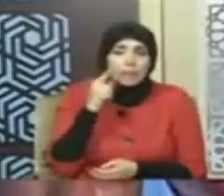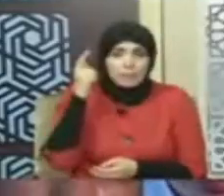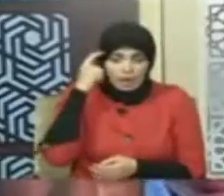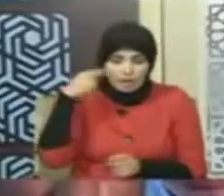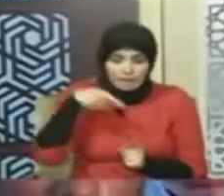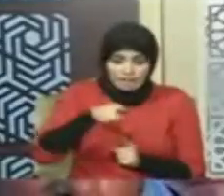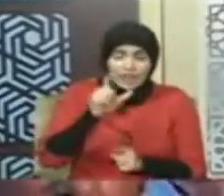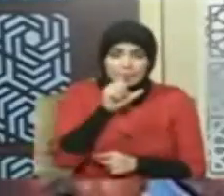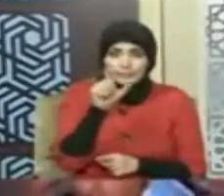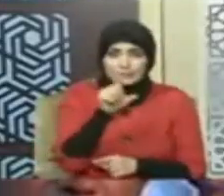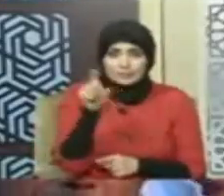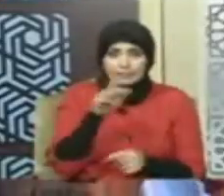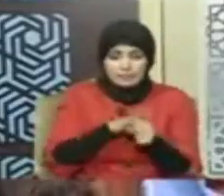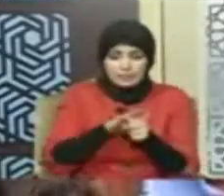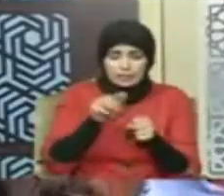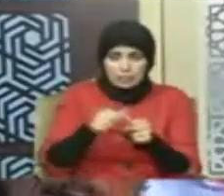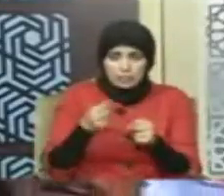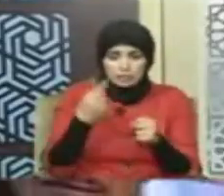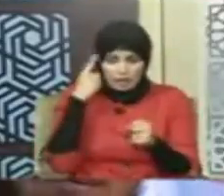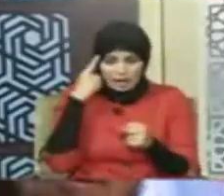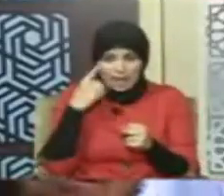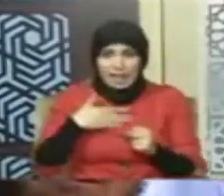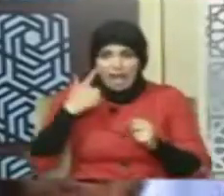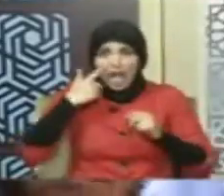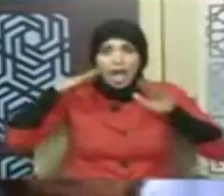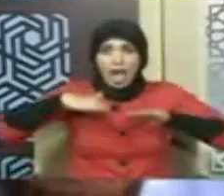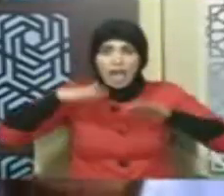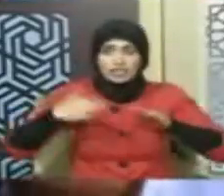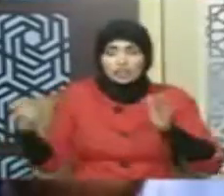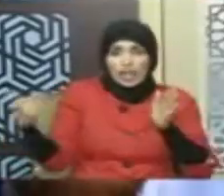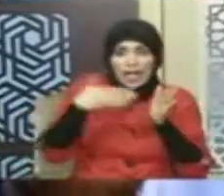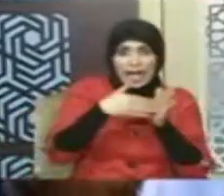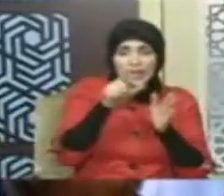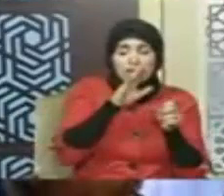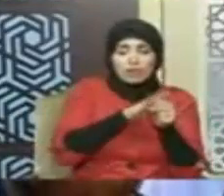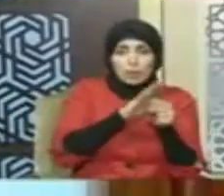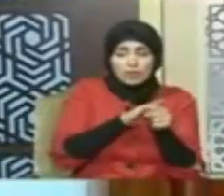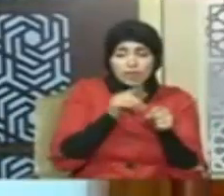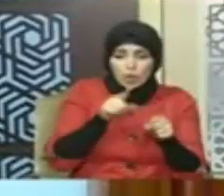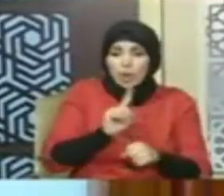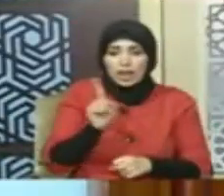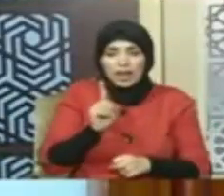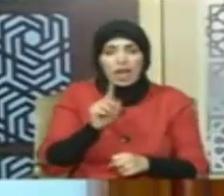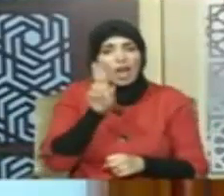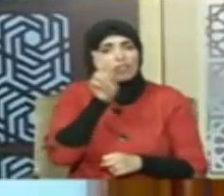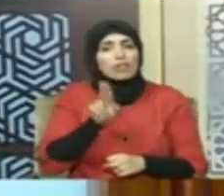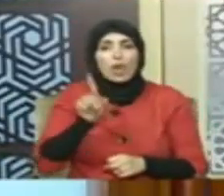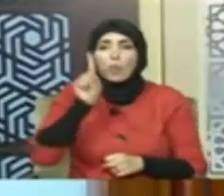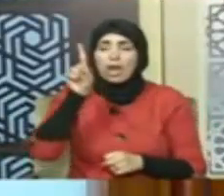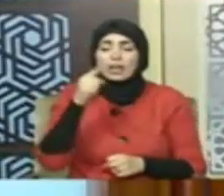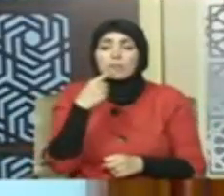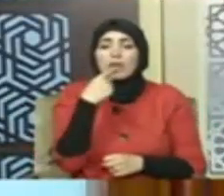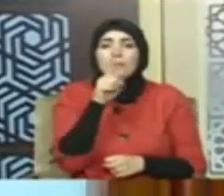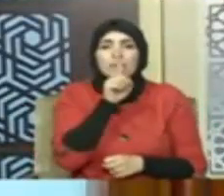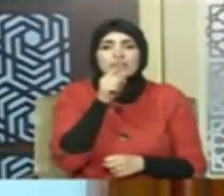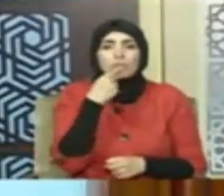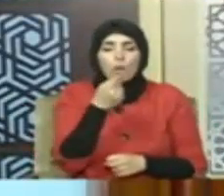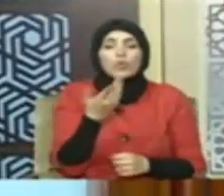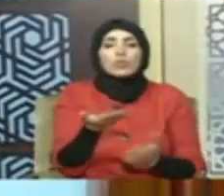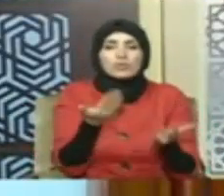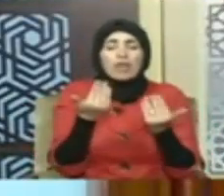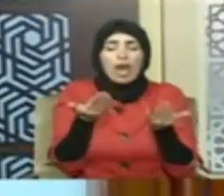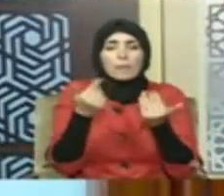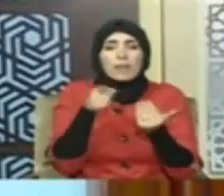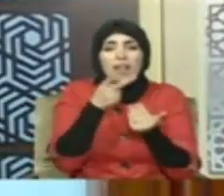لا يدرك، ويدرك رمضان المقبل أو لا يدرك. ومن هنا نقول: يا باغي الخير أقبل،